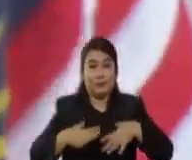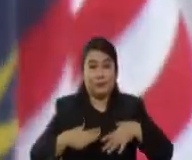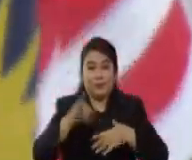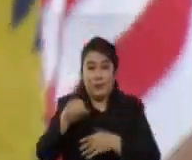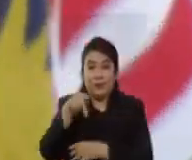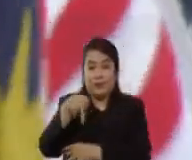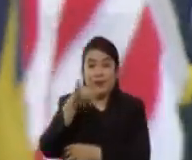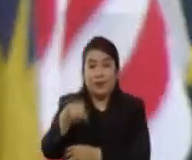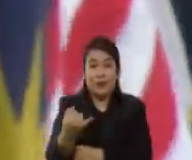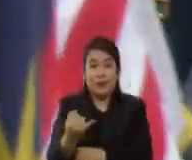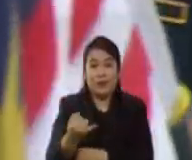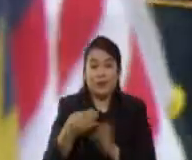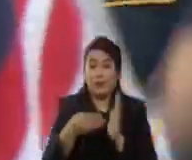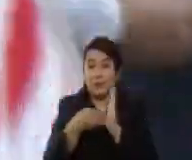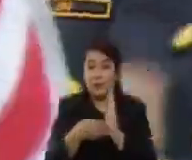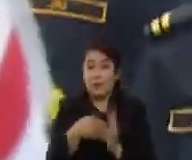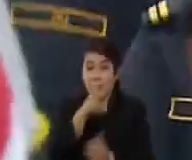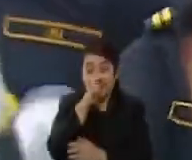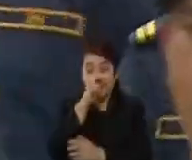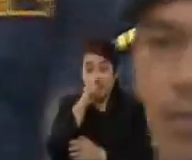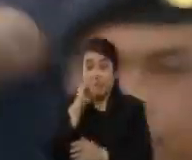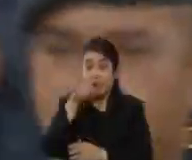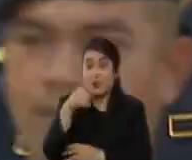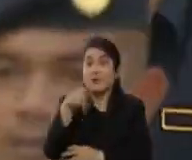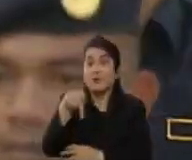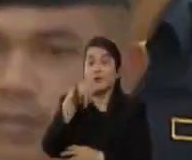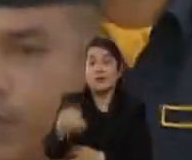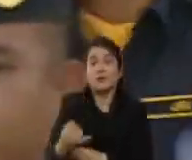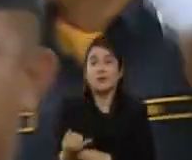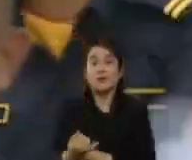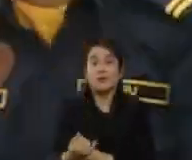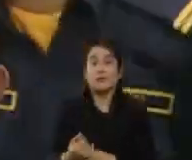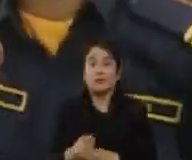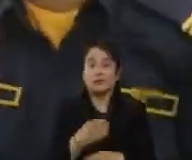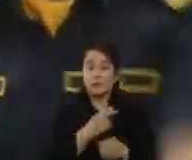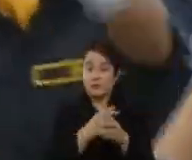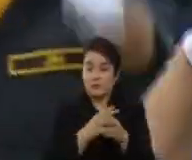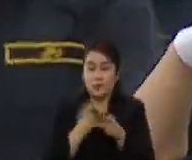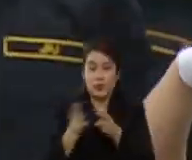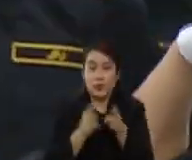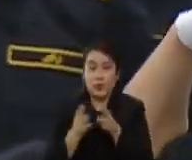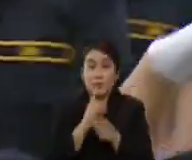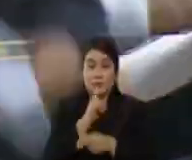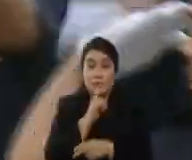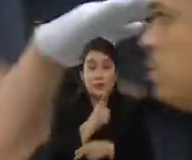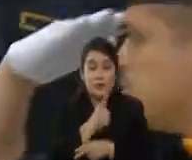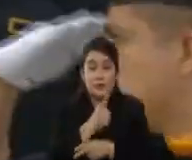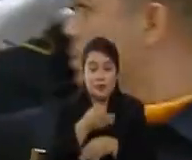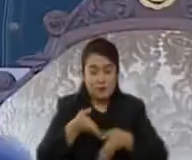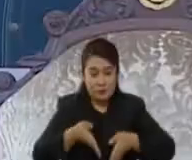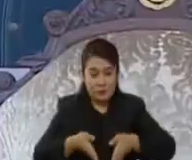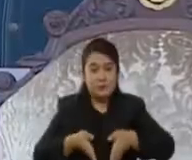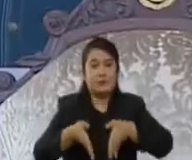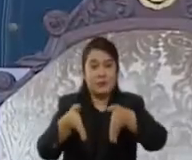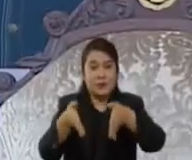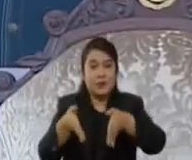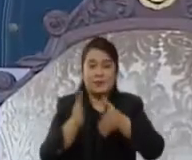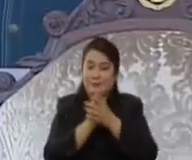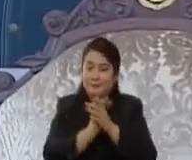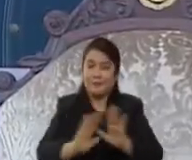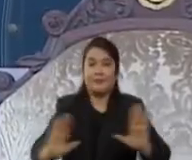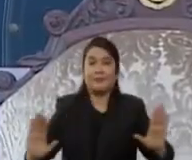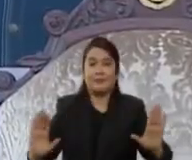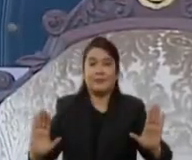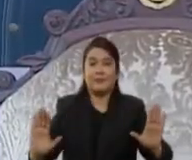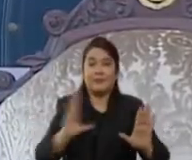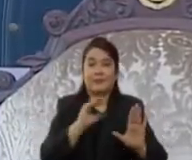yang membuktikan ketegasan JPJ untuk terus berusaha memastikan ekosistem jalan raya kekal selamat